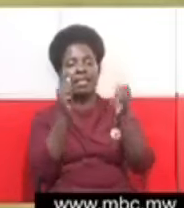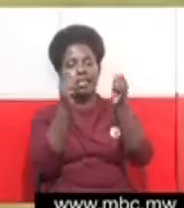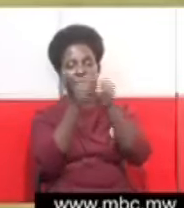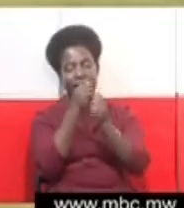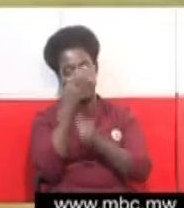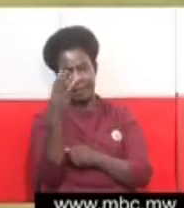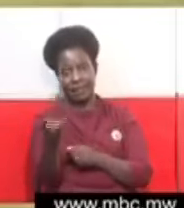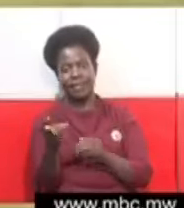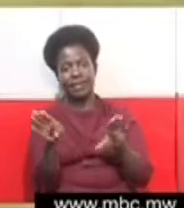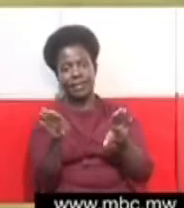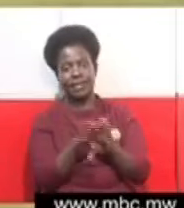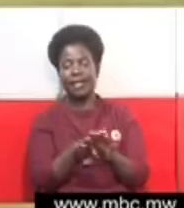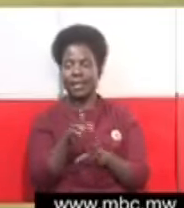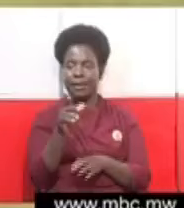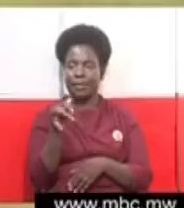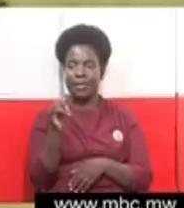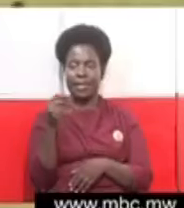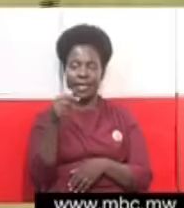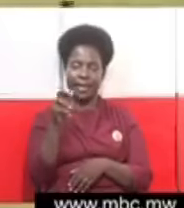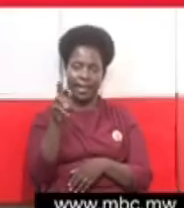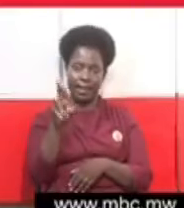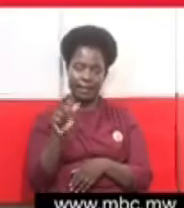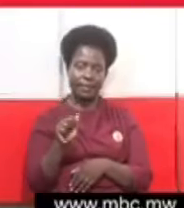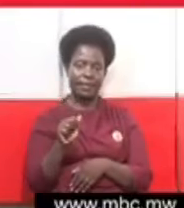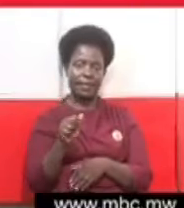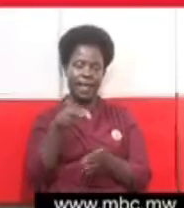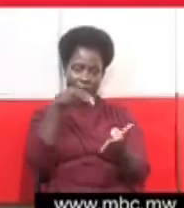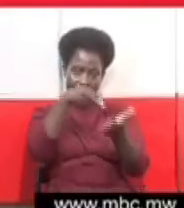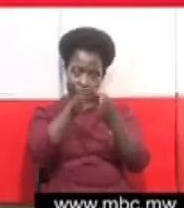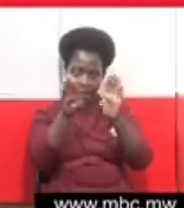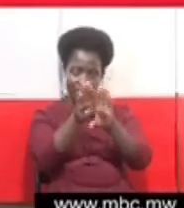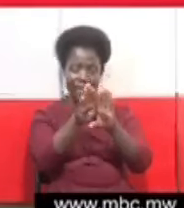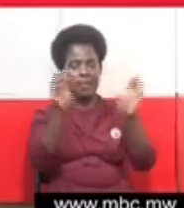la 13 ndi mapointi okwana 13.